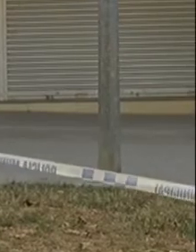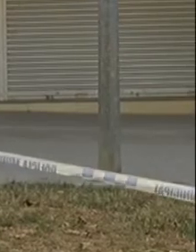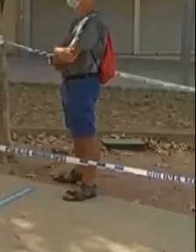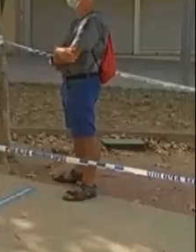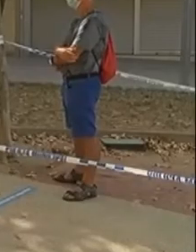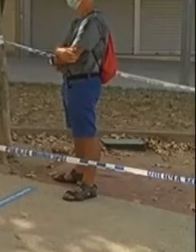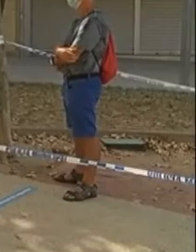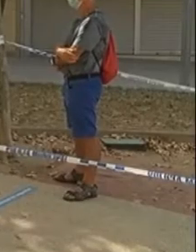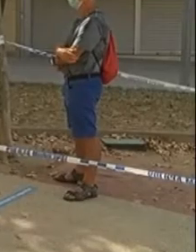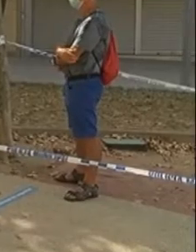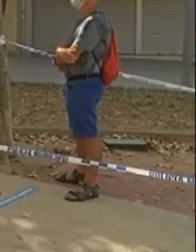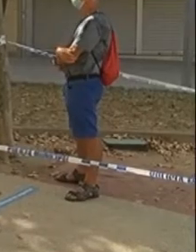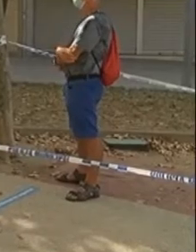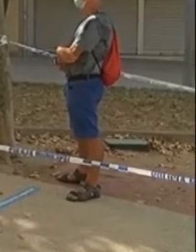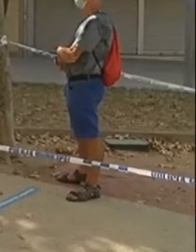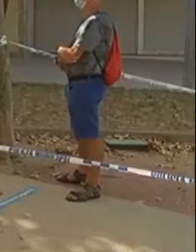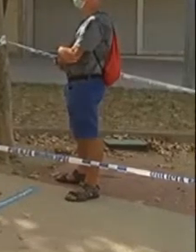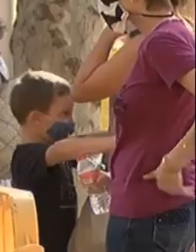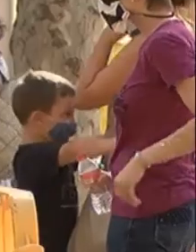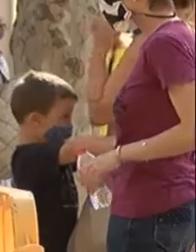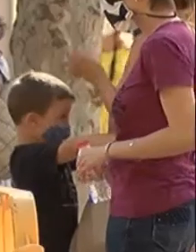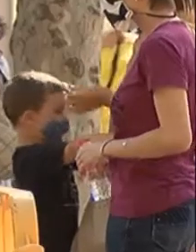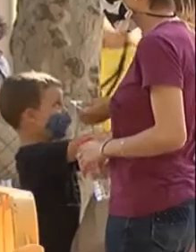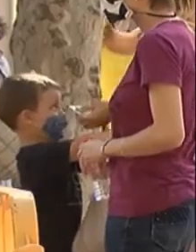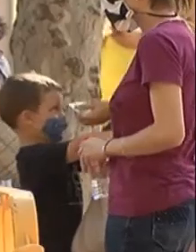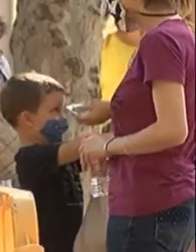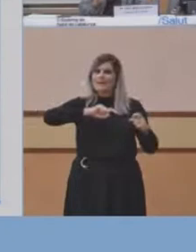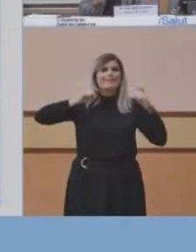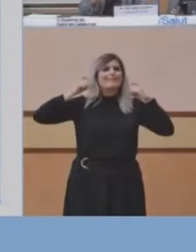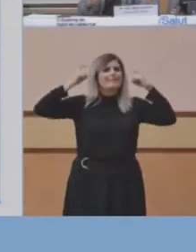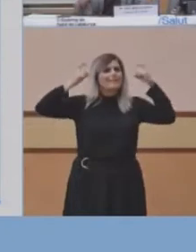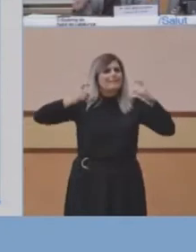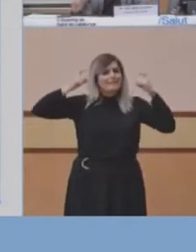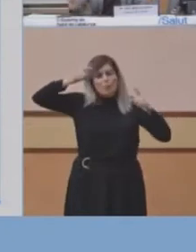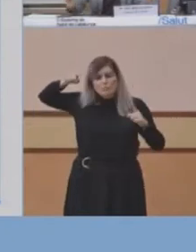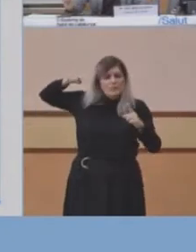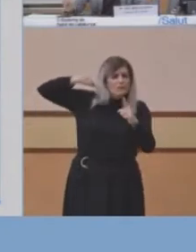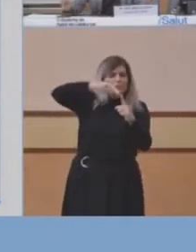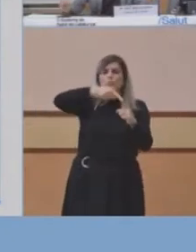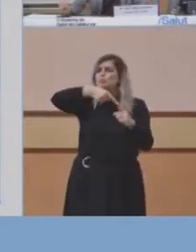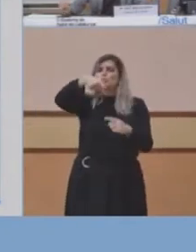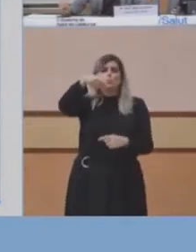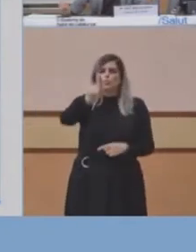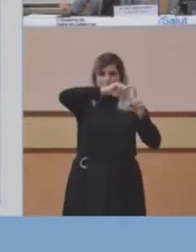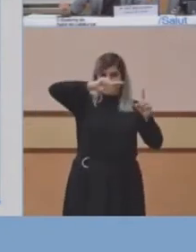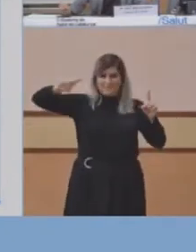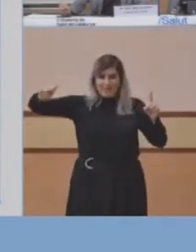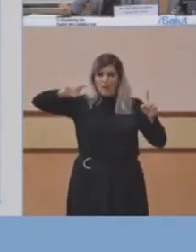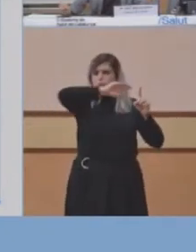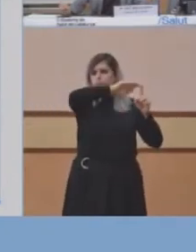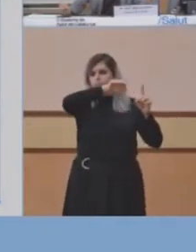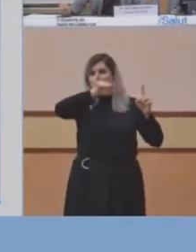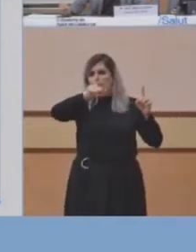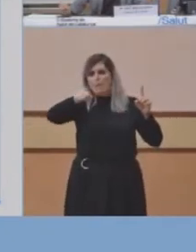una xifra que suposa una taxa de positivitat del 0,93%. El nostre objectiu en les properes setmanes és